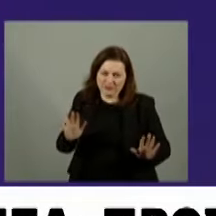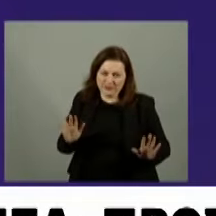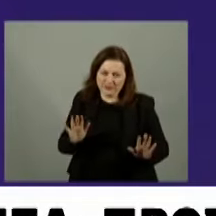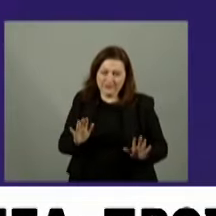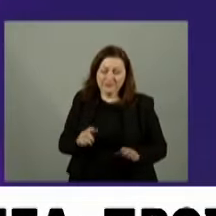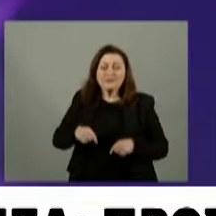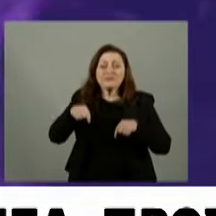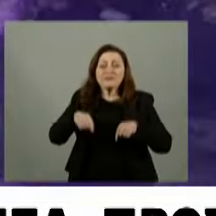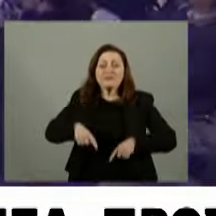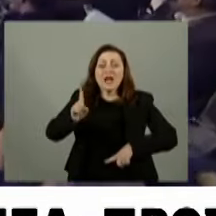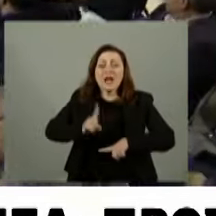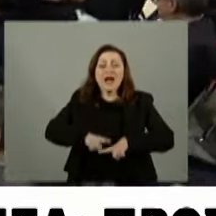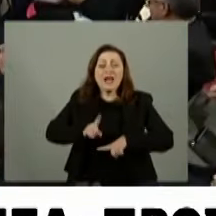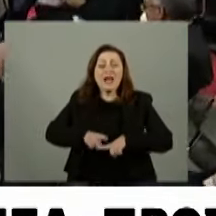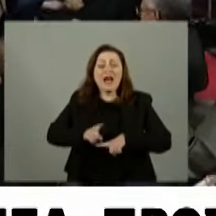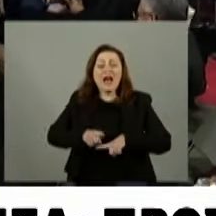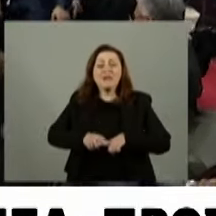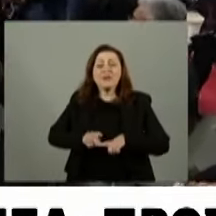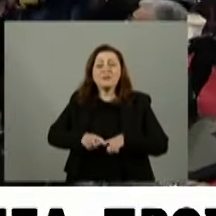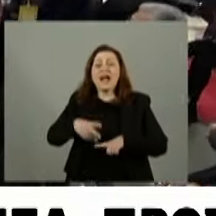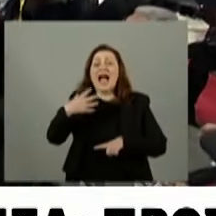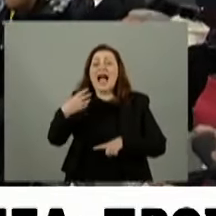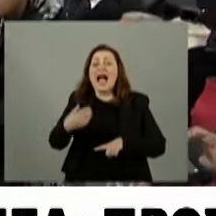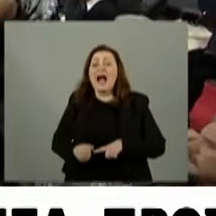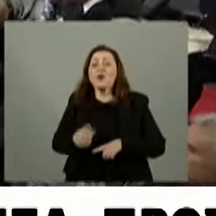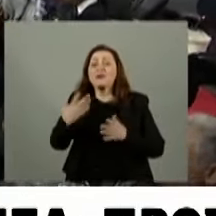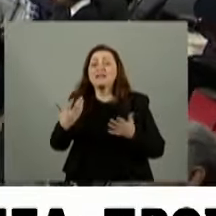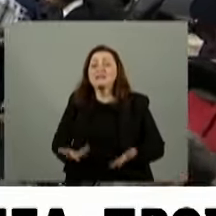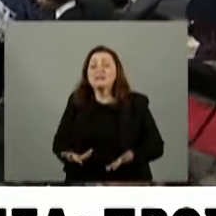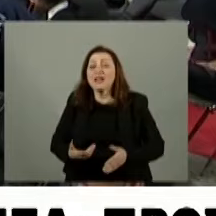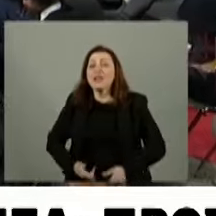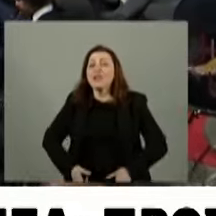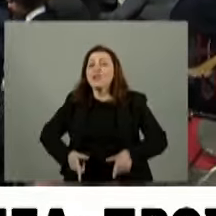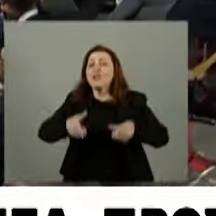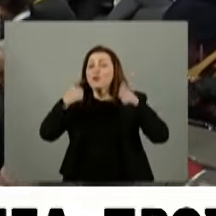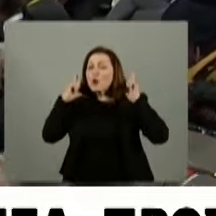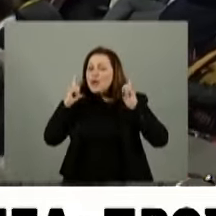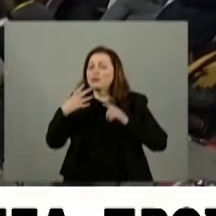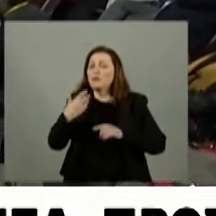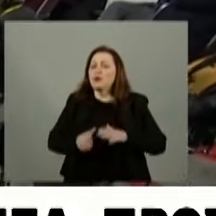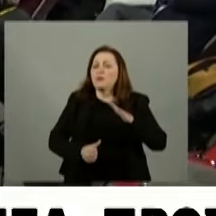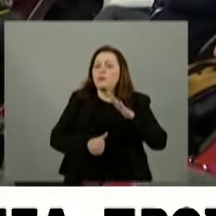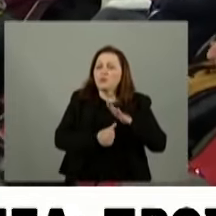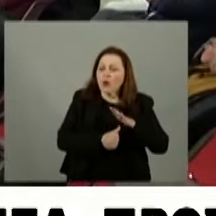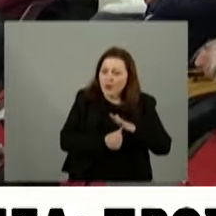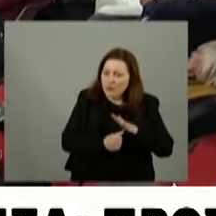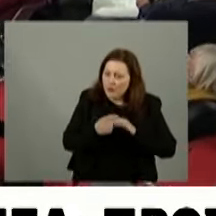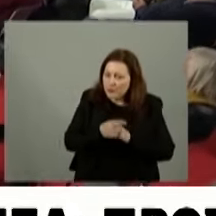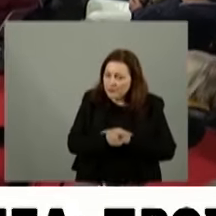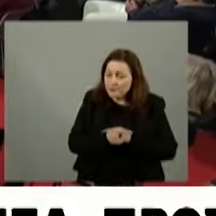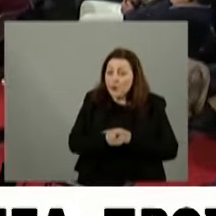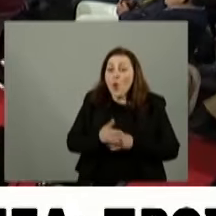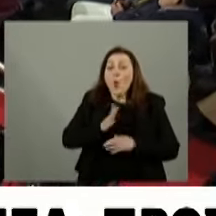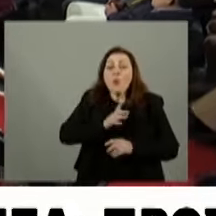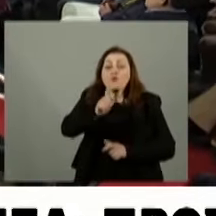Βλέπουμε ότι σέρνει κάποια τέτοιου είδους τεχνικά βαρύδια που είναι αρκετά σημαντικά για ένα πρόσωπο που κατέχει μια τόσο σοβαρή θεσμική θέση.